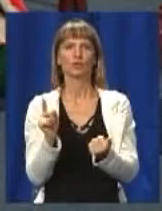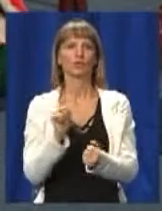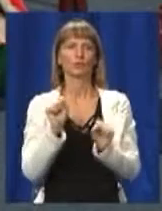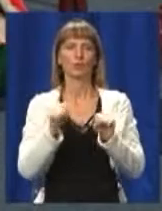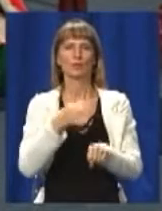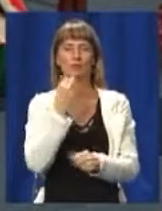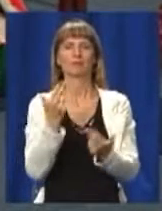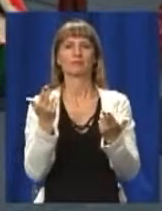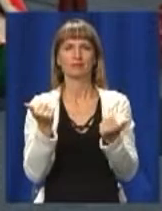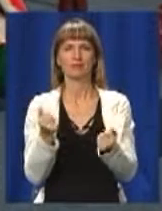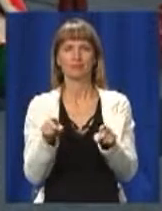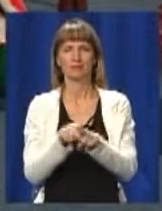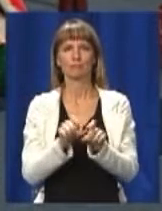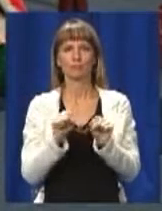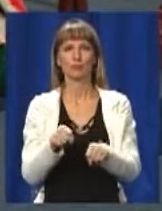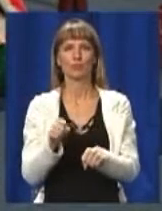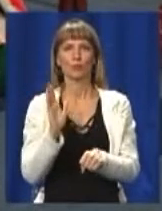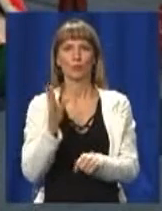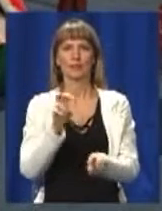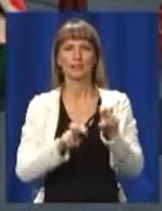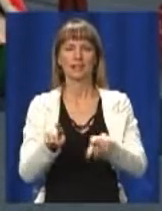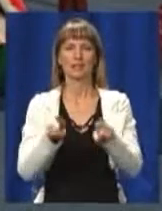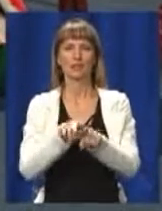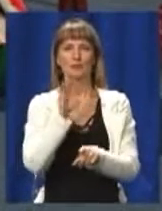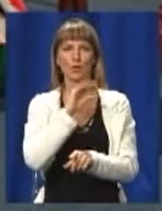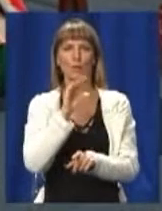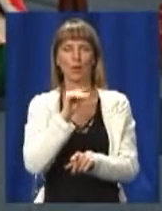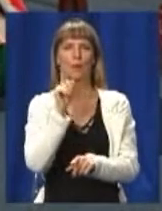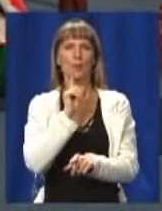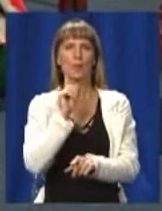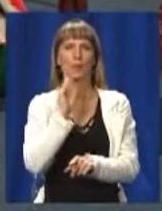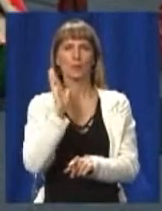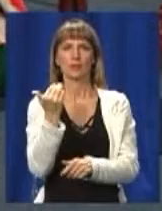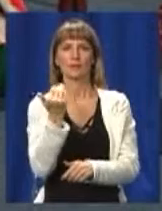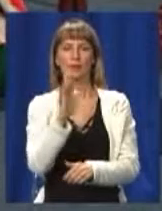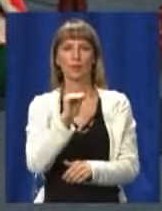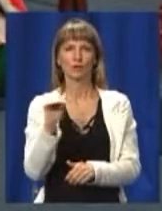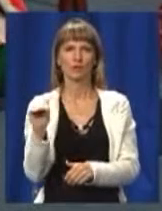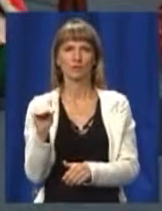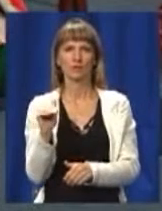можна сказати? Так, значить так, будемо шукати тобі такого цуцика, да? Ну, а поки що будемо з вами